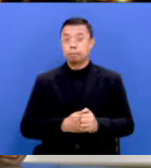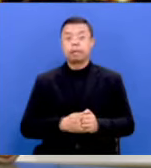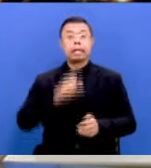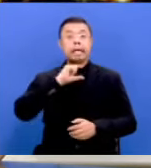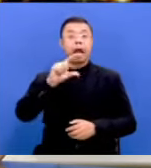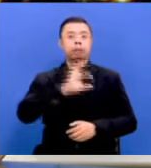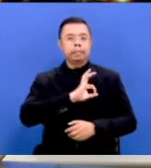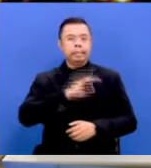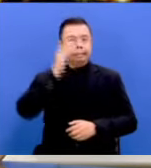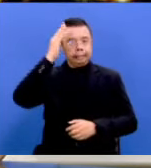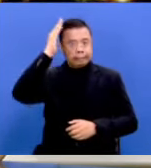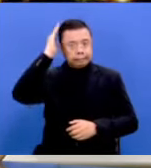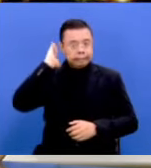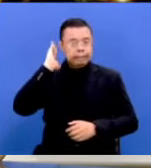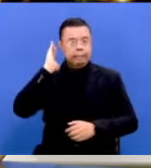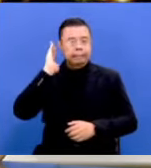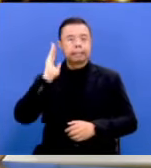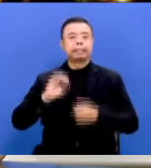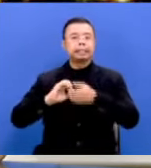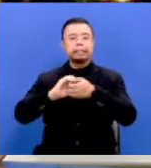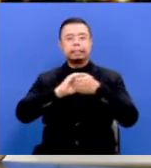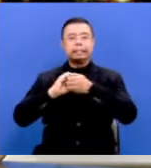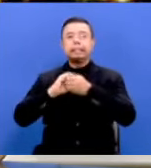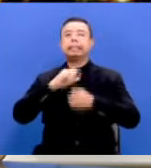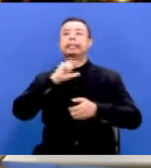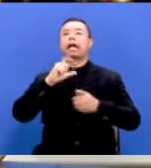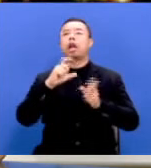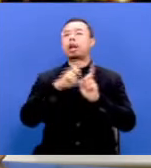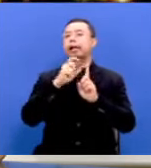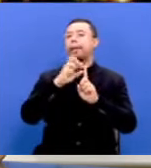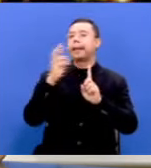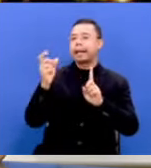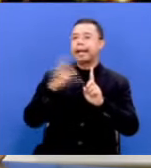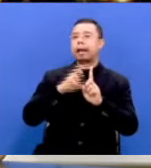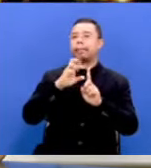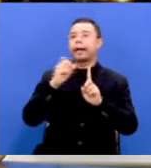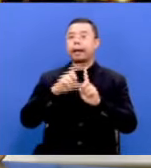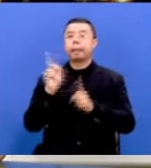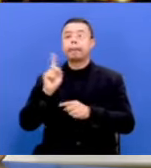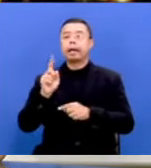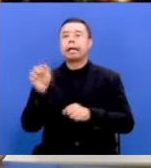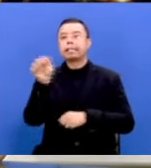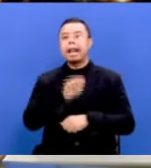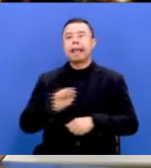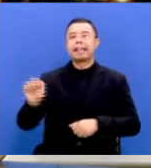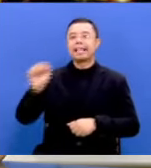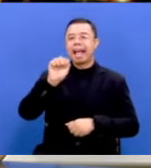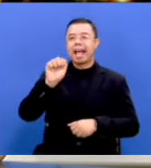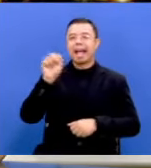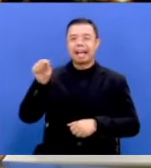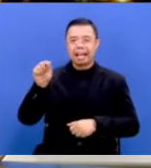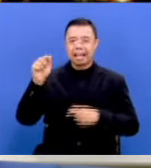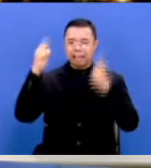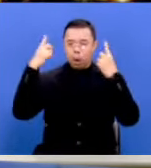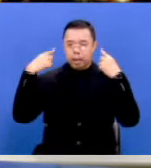calon presiden Ganjar pranowo menggelar konsolidasi dengan para calek dan kader partai pengusung di Salatiga Jawa Tengah kegiatan itu juga dihadiri